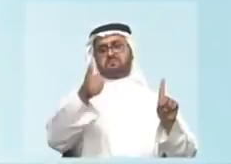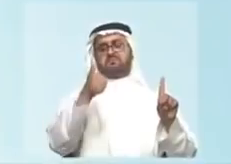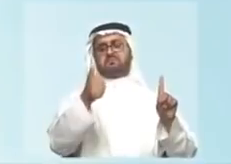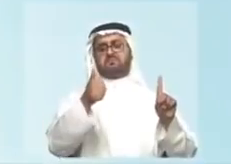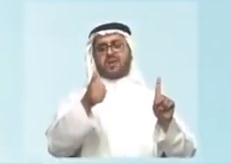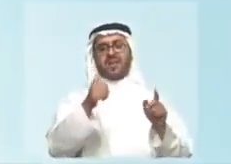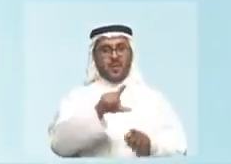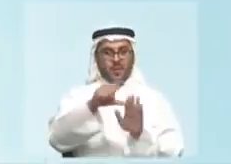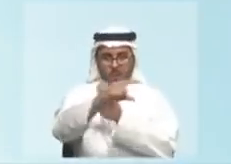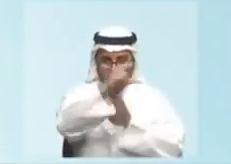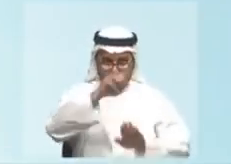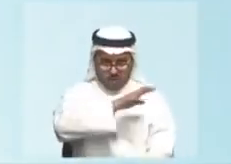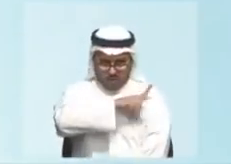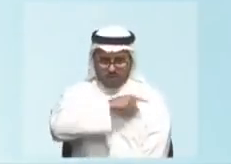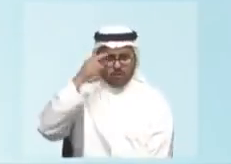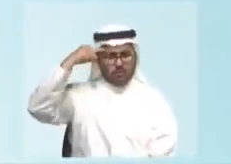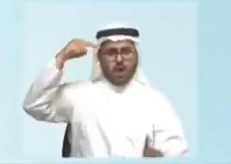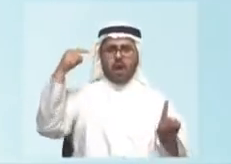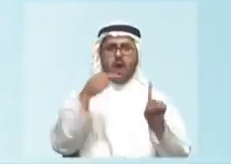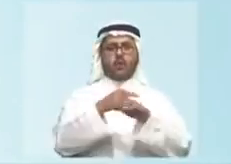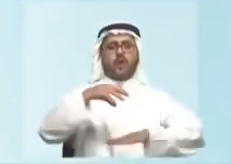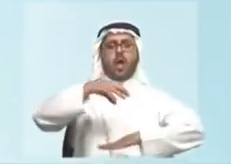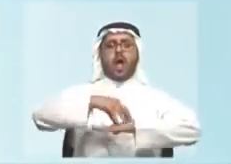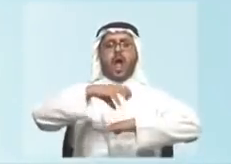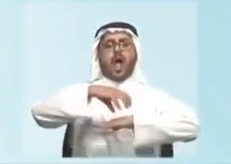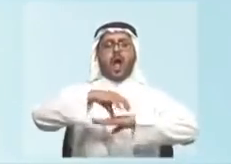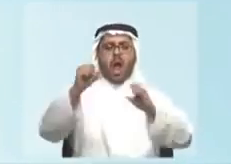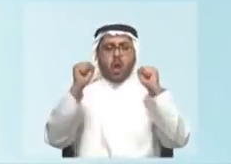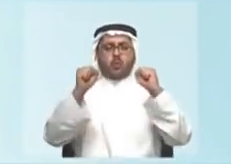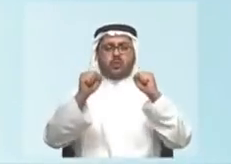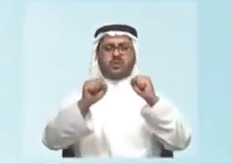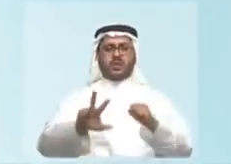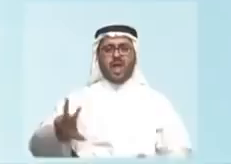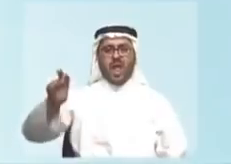تجاه قضية فلسطين، تجاه القدس. نعم.